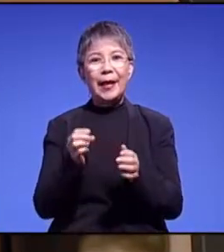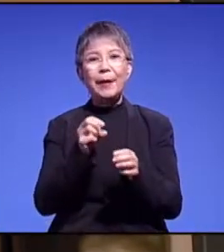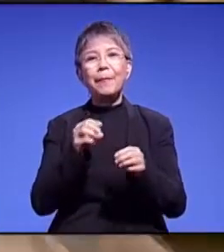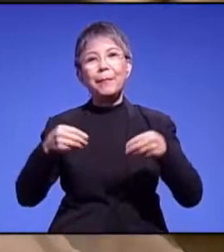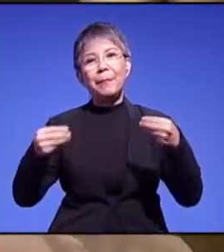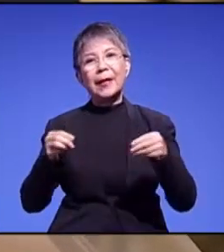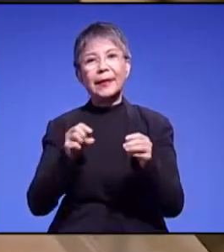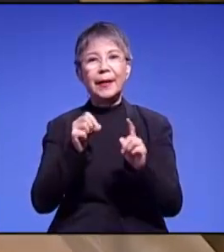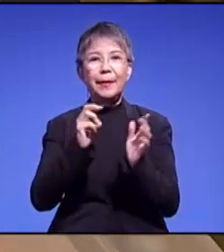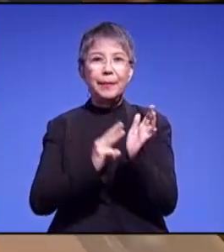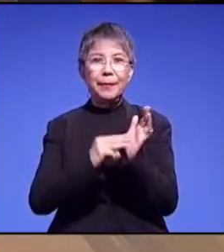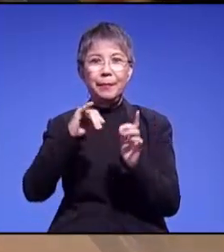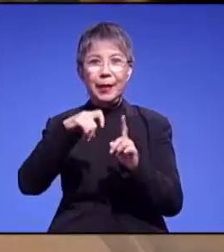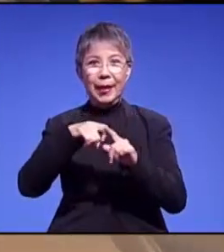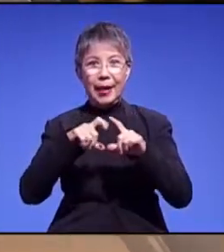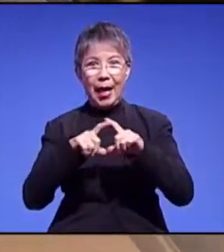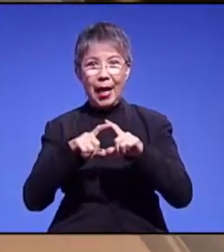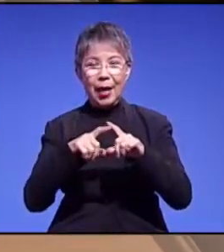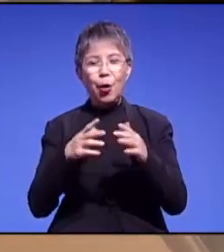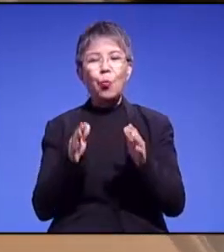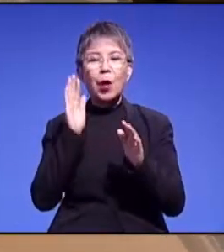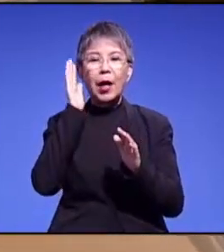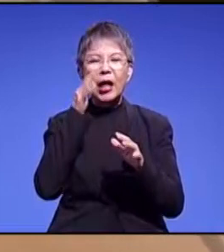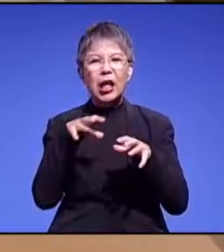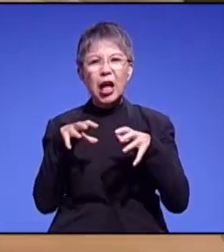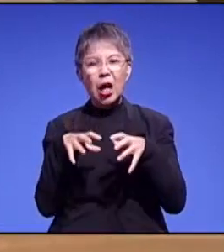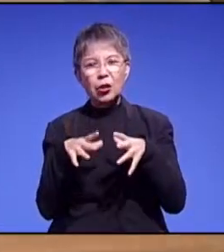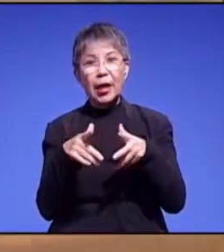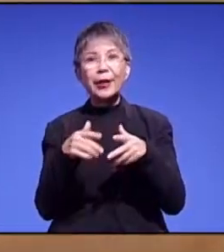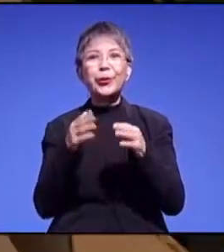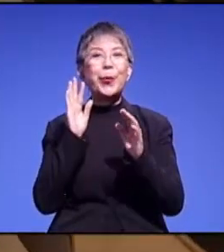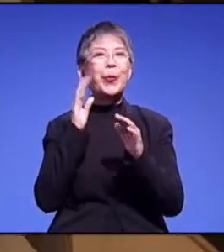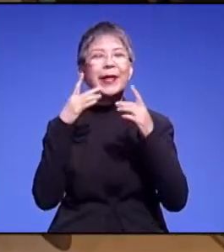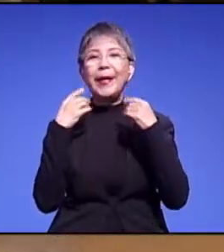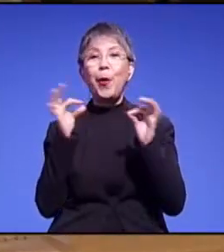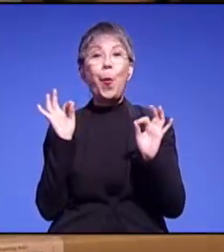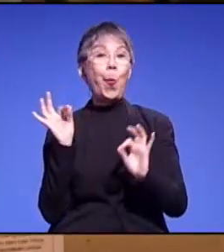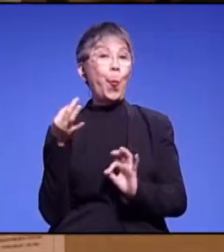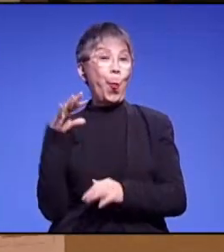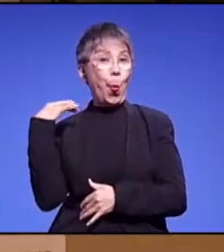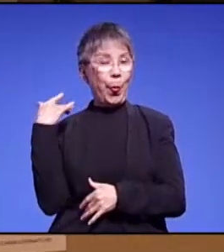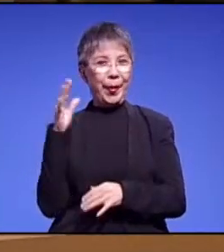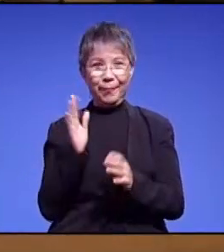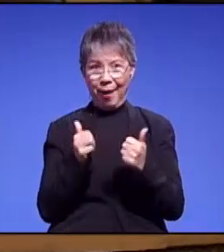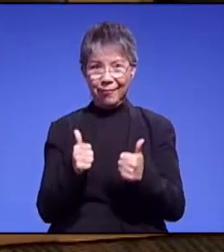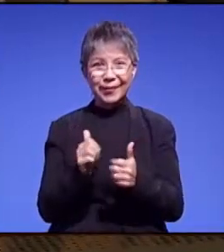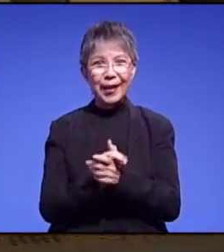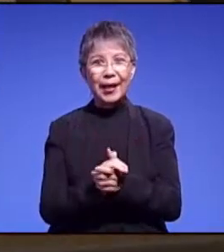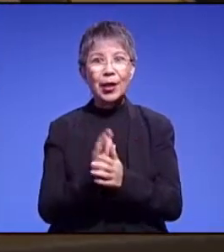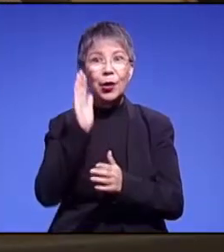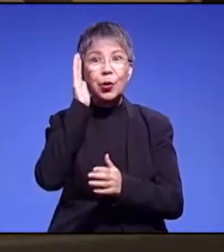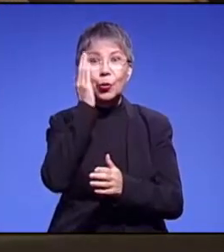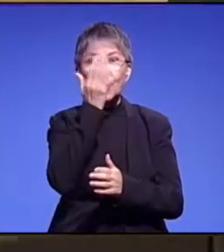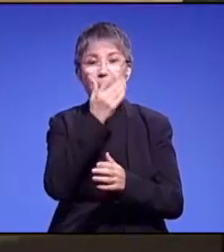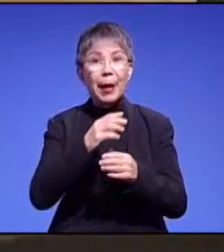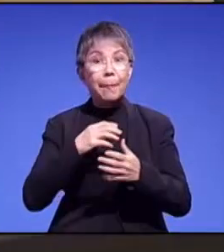terus bertransformasi, mulai dari bentuk yang terkesan kaku hingga kini jadi lebih beragam. Tapi ingat ya, untuk pelindungan